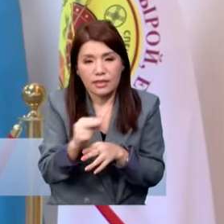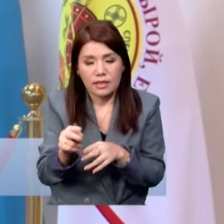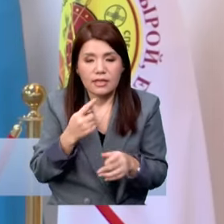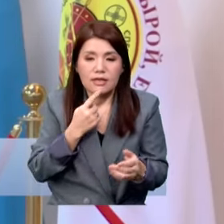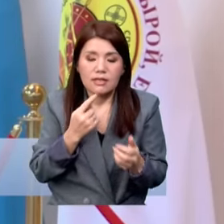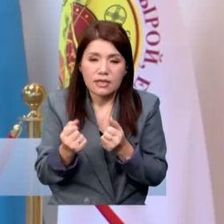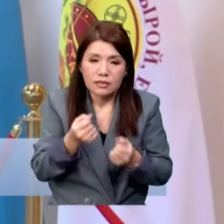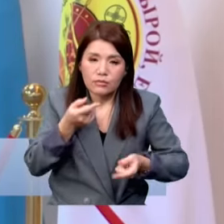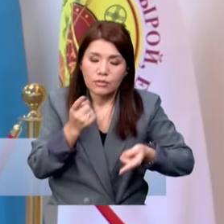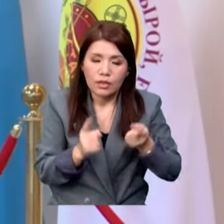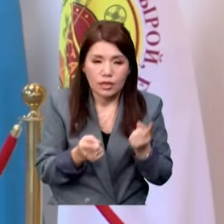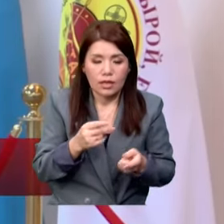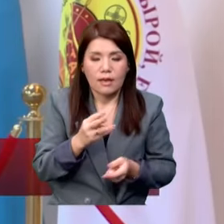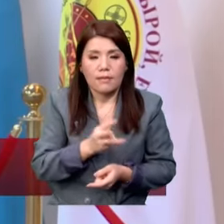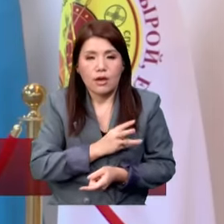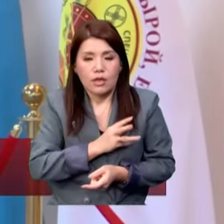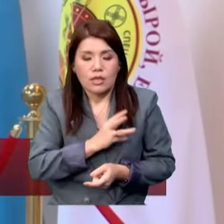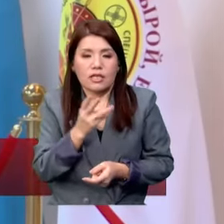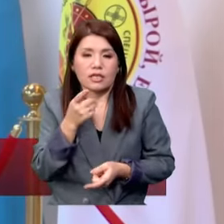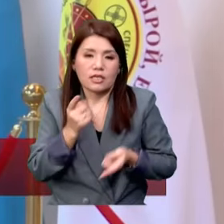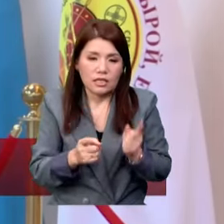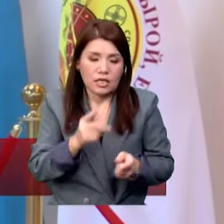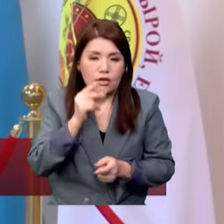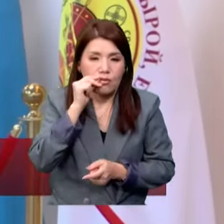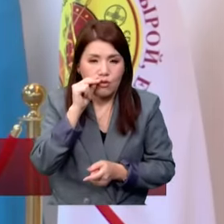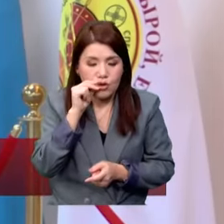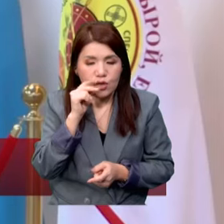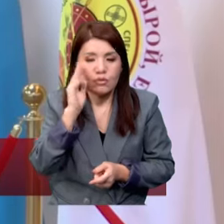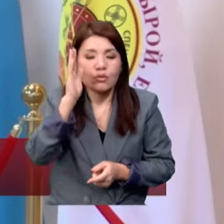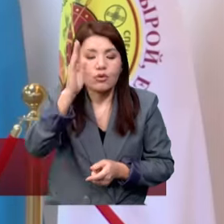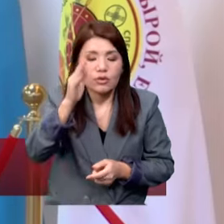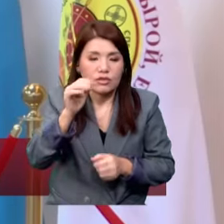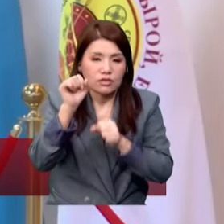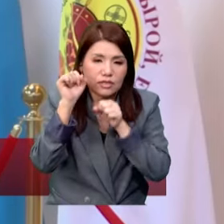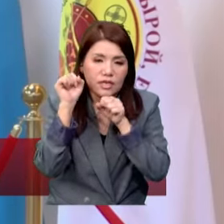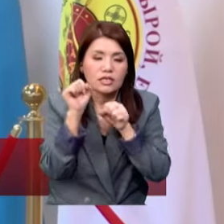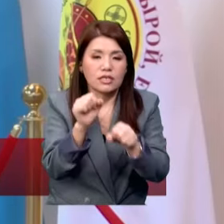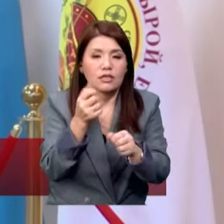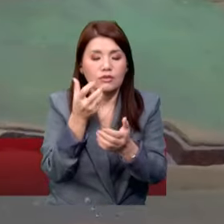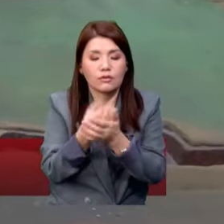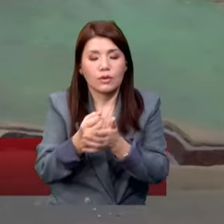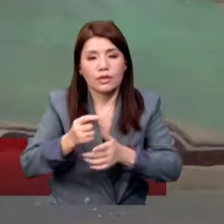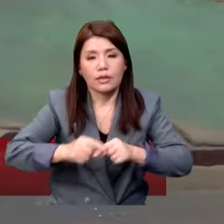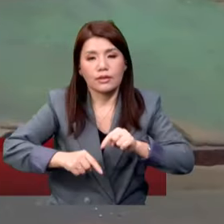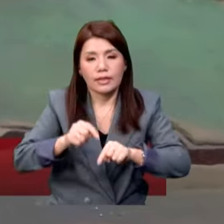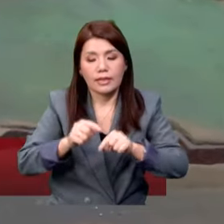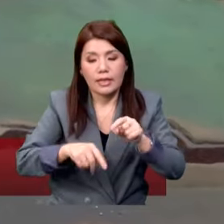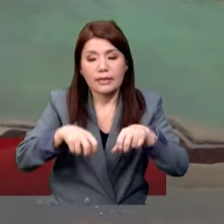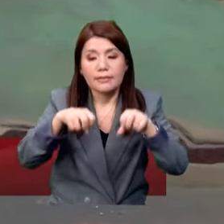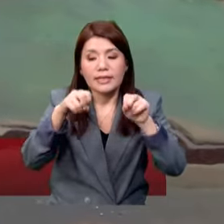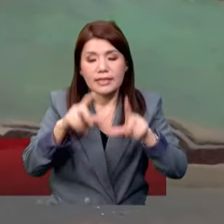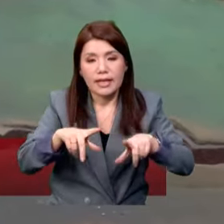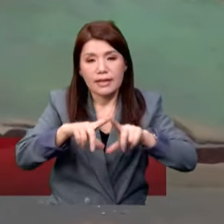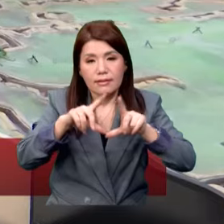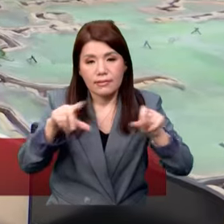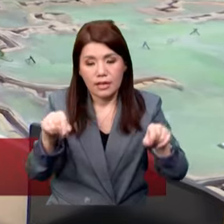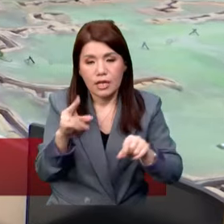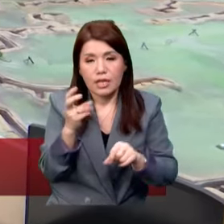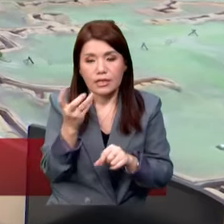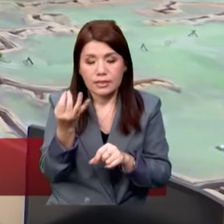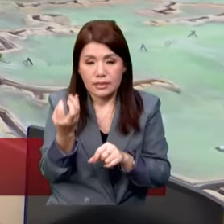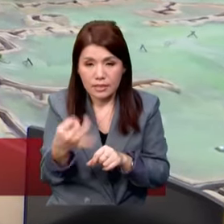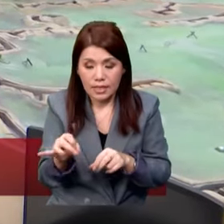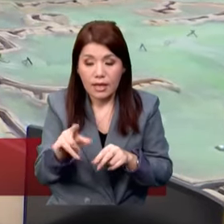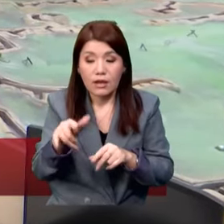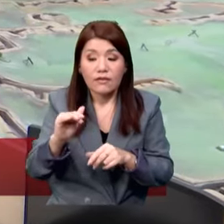настоящих патриотов, настоящих джигитов, в будущем настоящих защитников своей родины. Специализированный лицей «Арыстан»